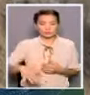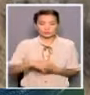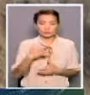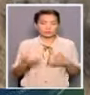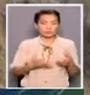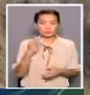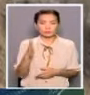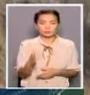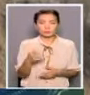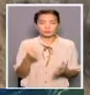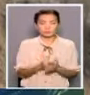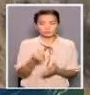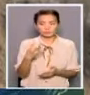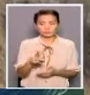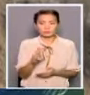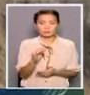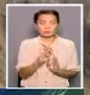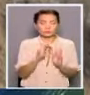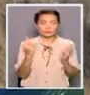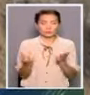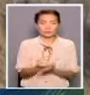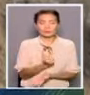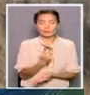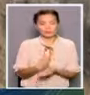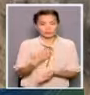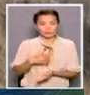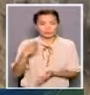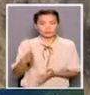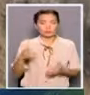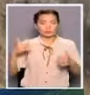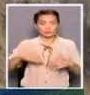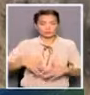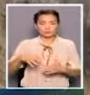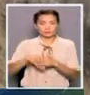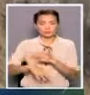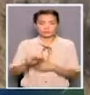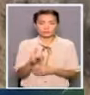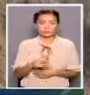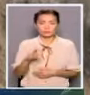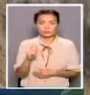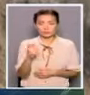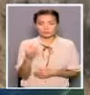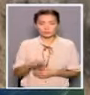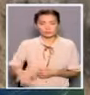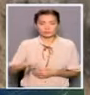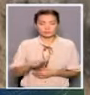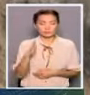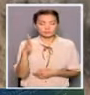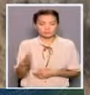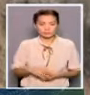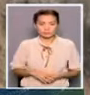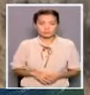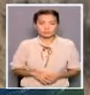будут проведены раскопки 3 курганов, и найденные ценности будут приняты в фонд Курмангазинского районного отделения областного